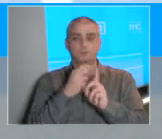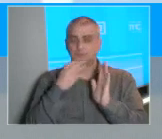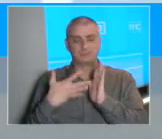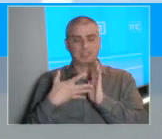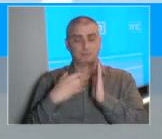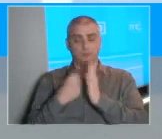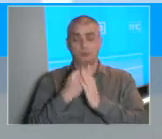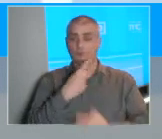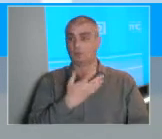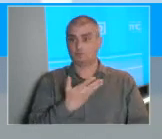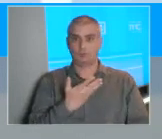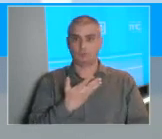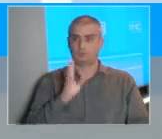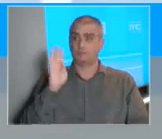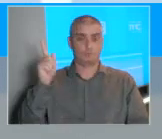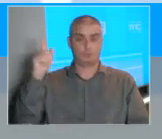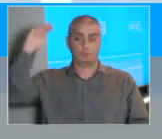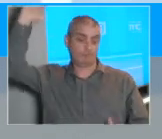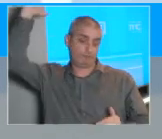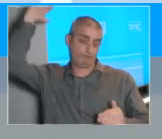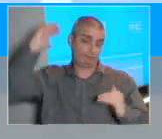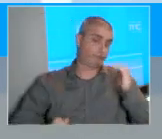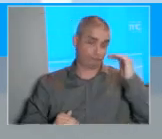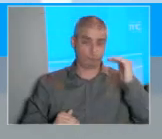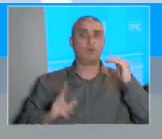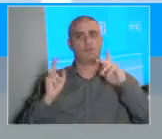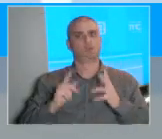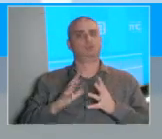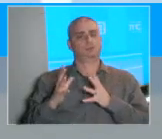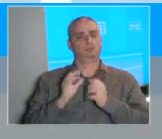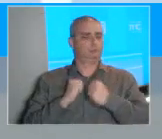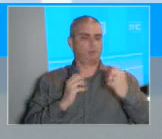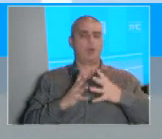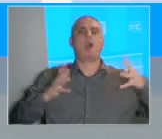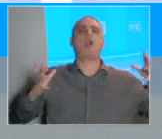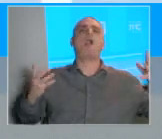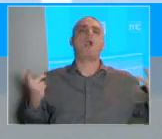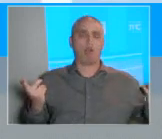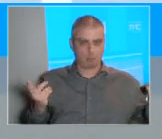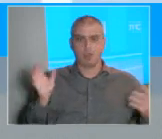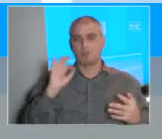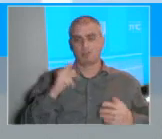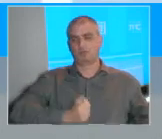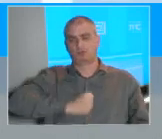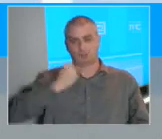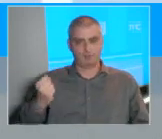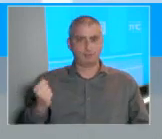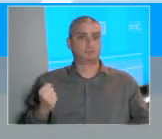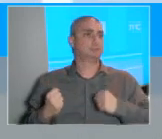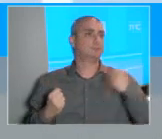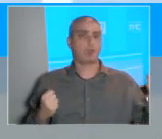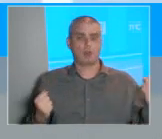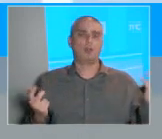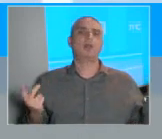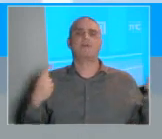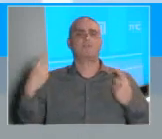של סופי השבוע, שנתניהו מפסיד מנדטים ויש פתאום גוש השמאל עולה, זה עדיין יש פה גוש ימין, גוש